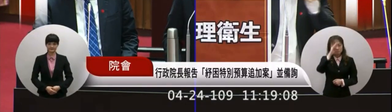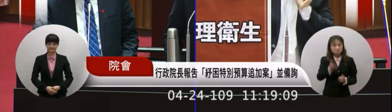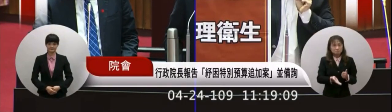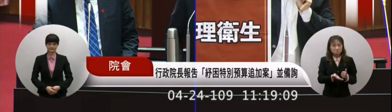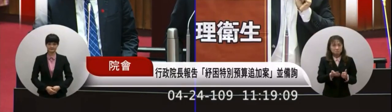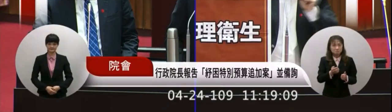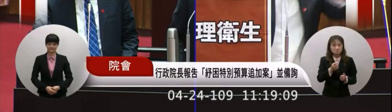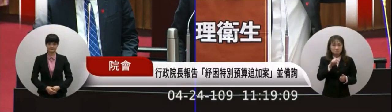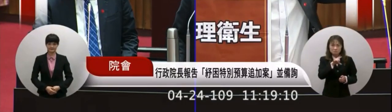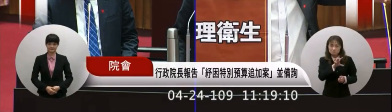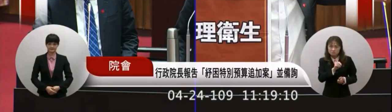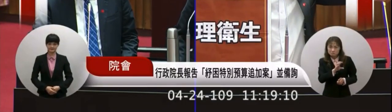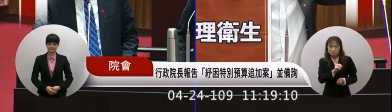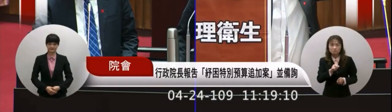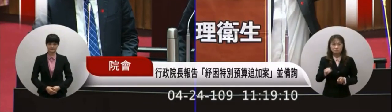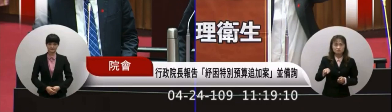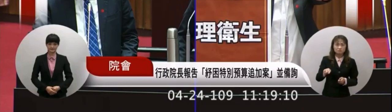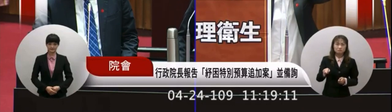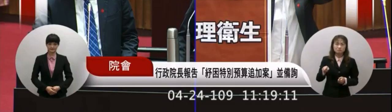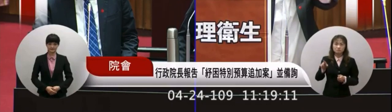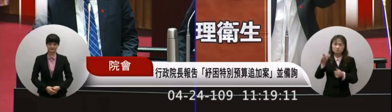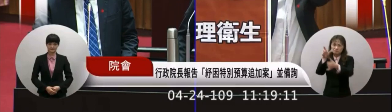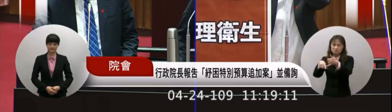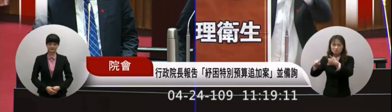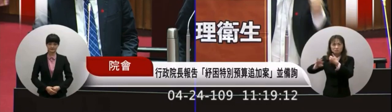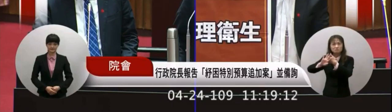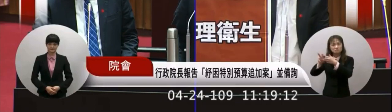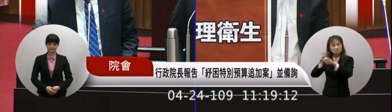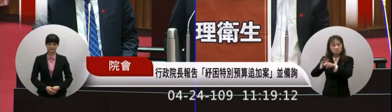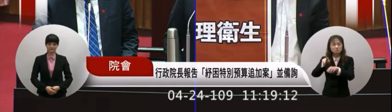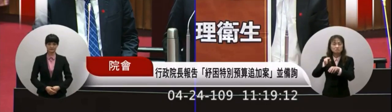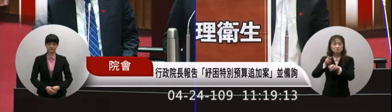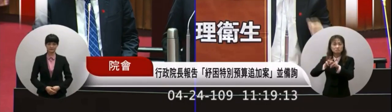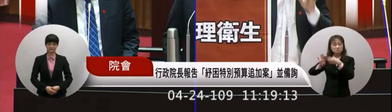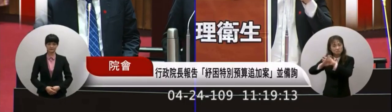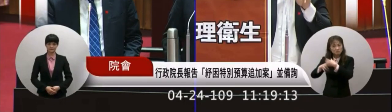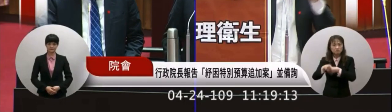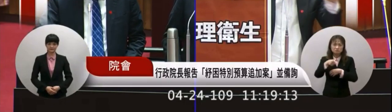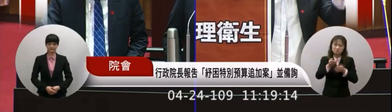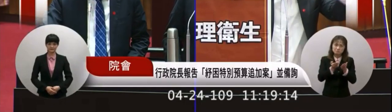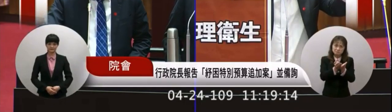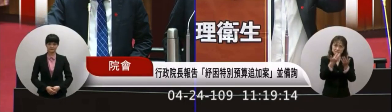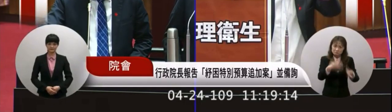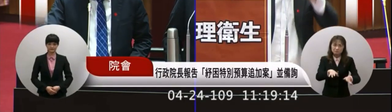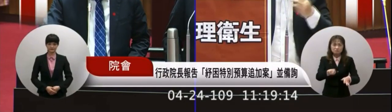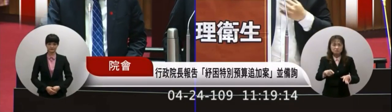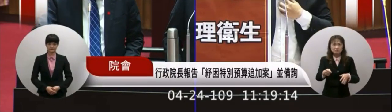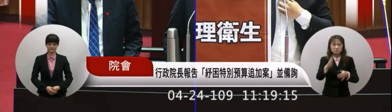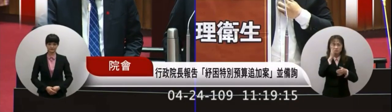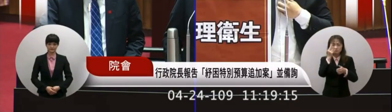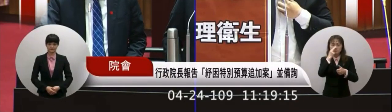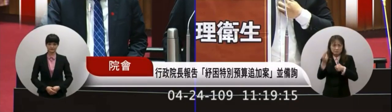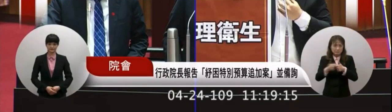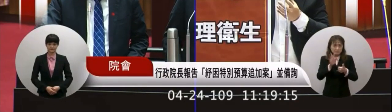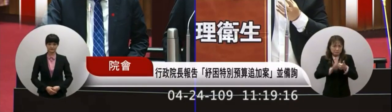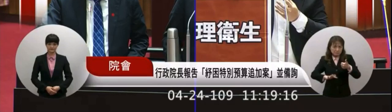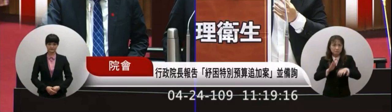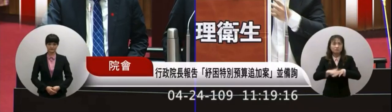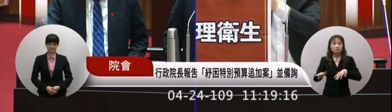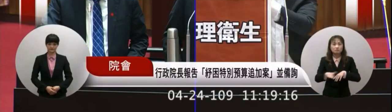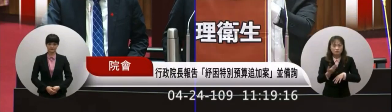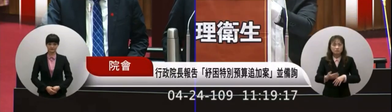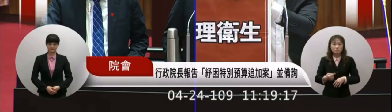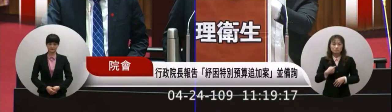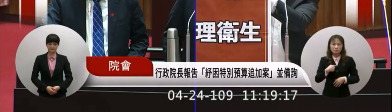响，啊大家惊吓，啊即礼拜出国过，迄礼拜去九份，迄礼拜去坐船呐，所以即摆变作是大家人会惊吓，讲我是